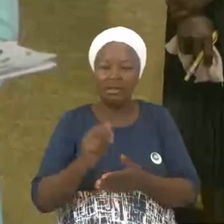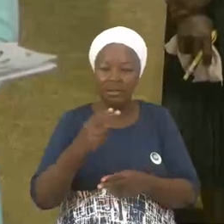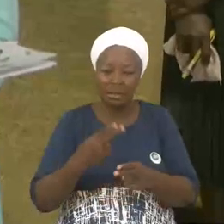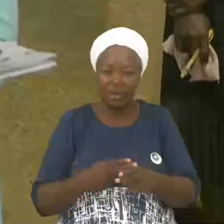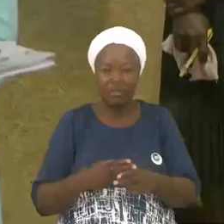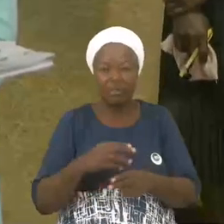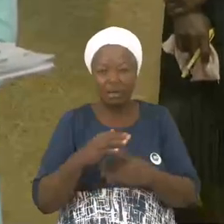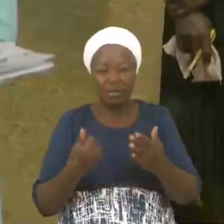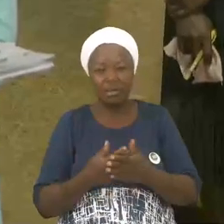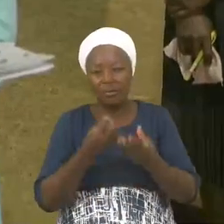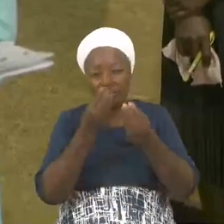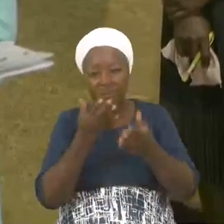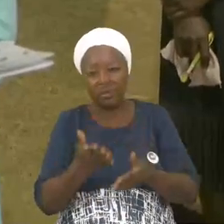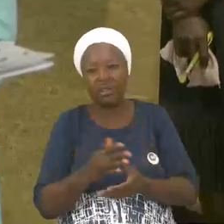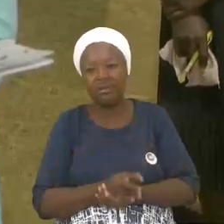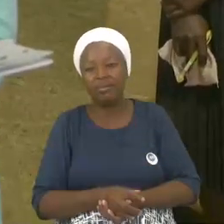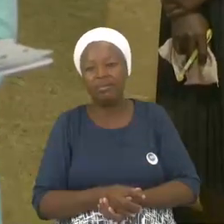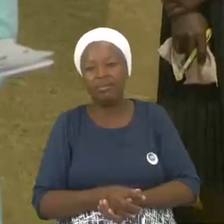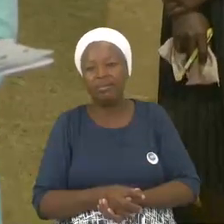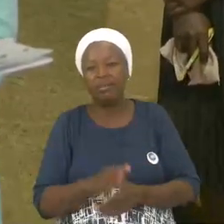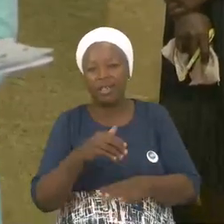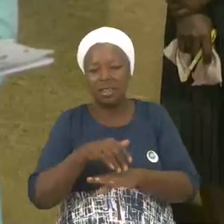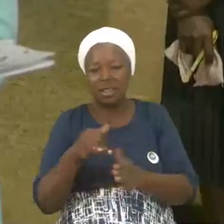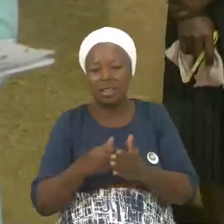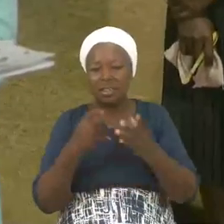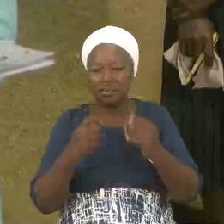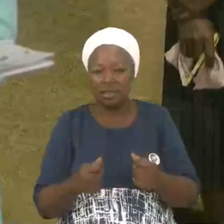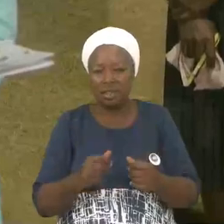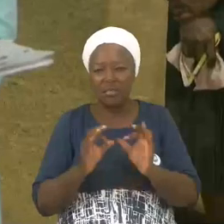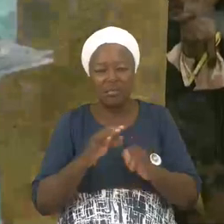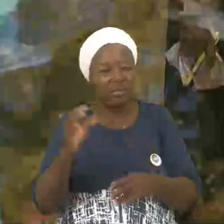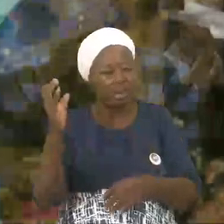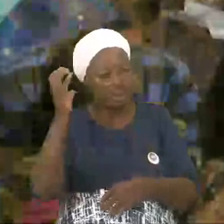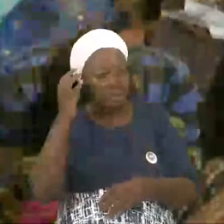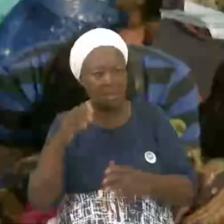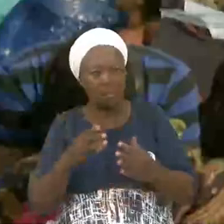Remplissez-le. Et envoyez-le immédiatement.